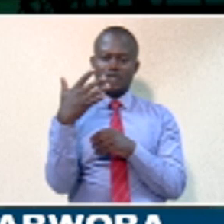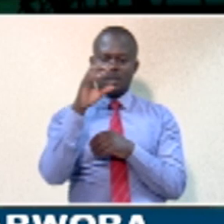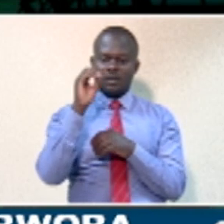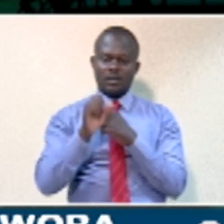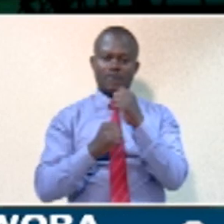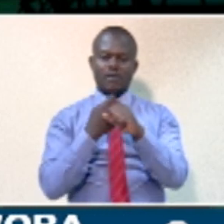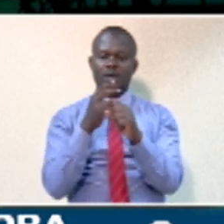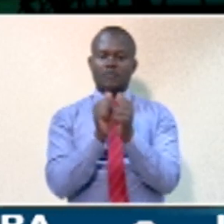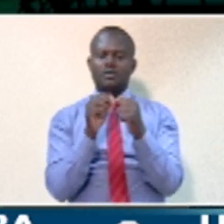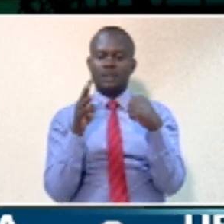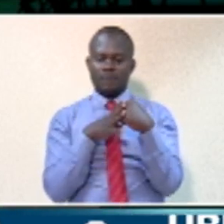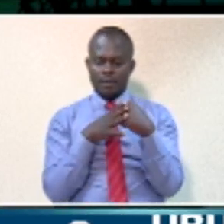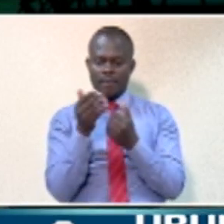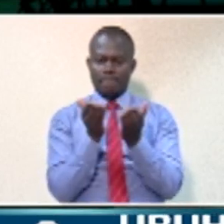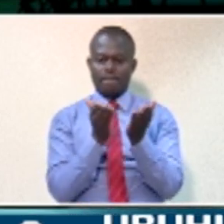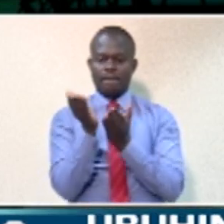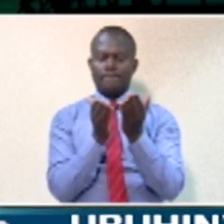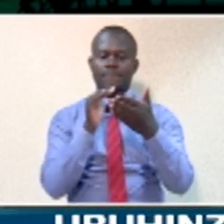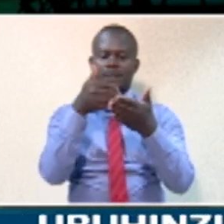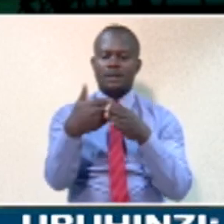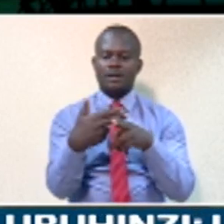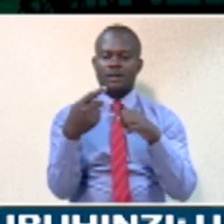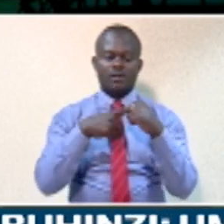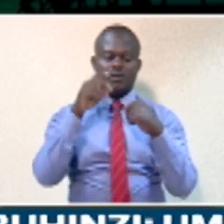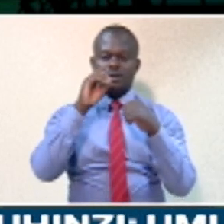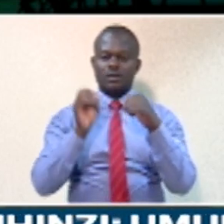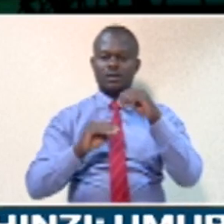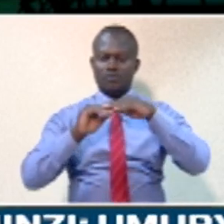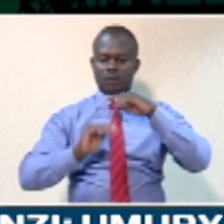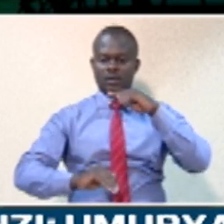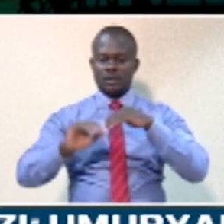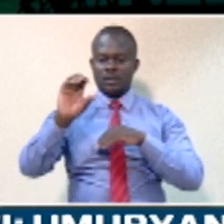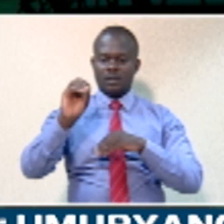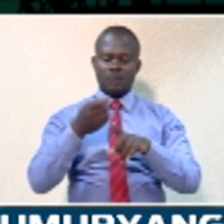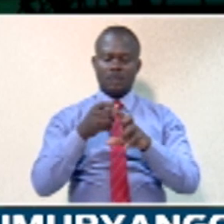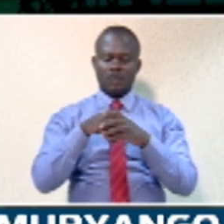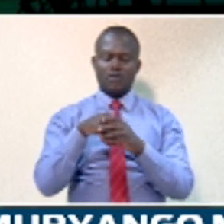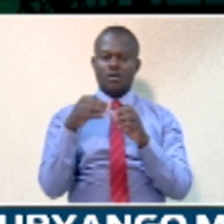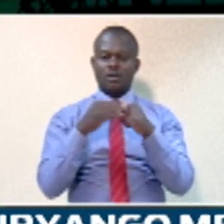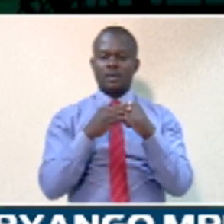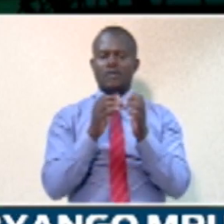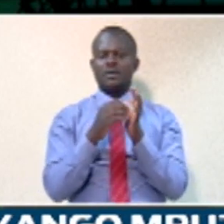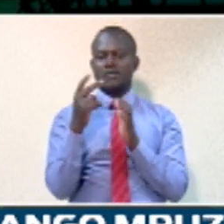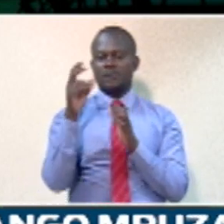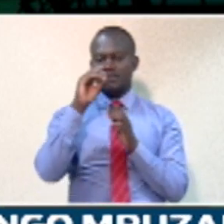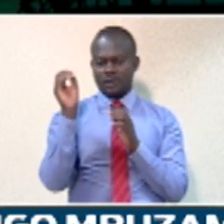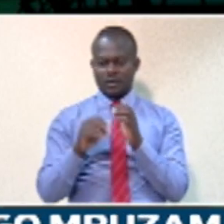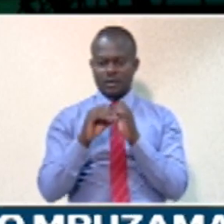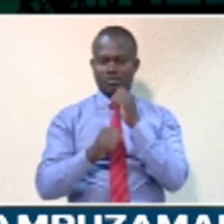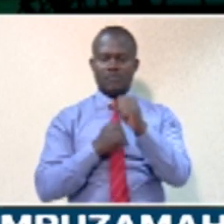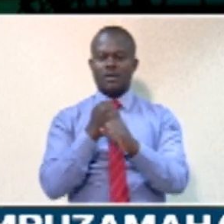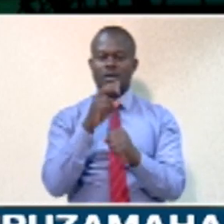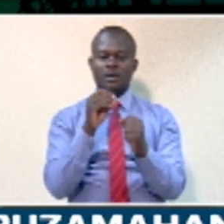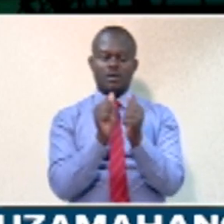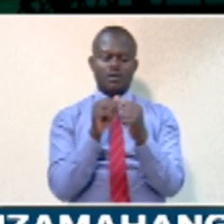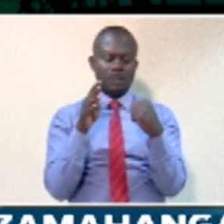muri 2019. Serivisi zageze kuri 6% munsi ya 0 bivuye ku gipimo cy'8.2% muri